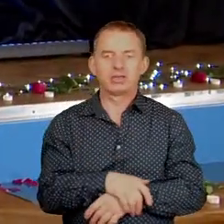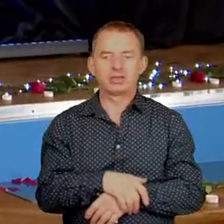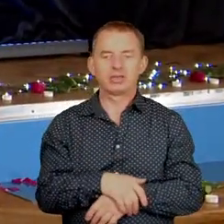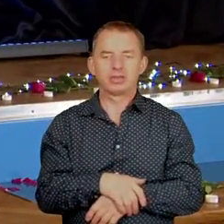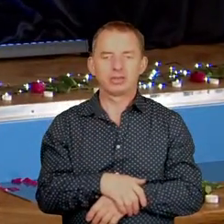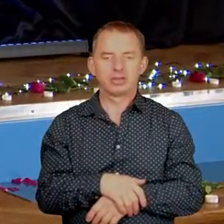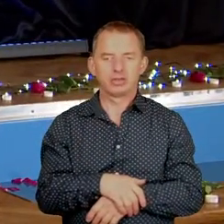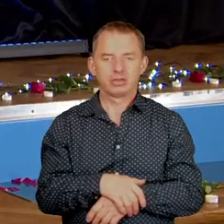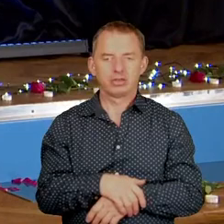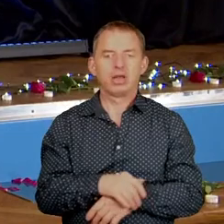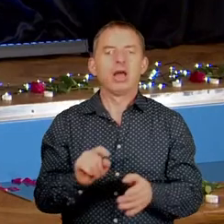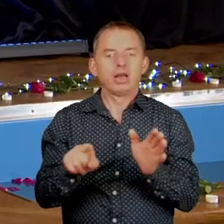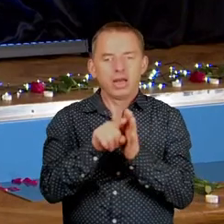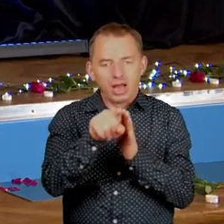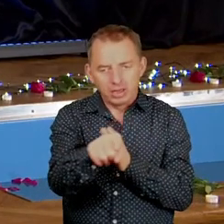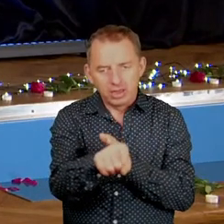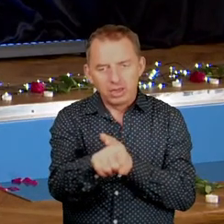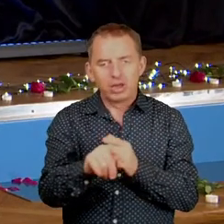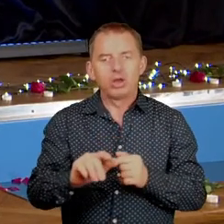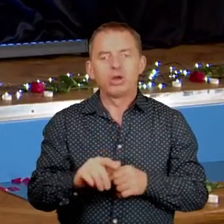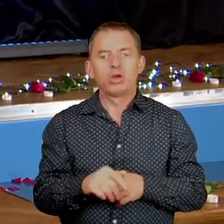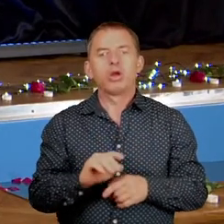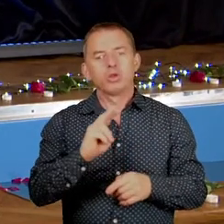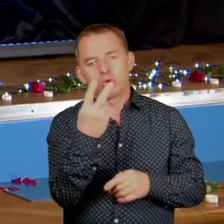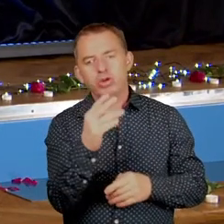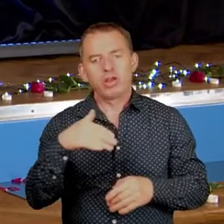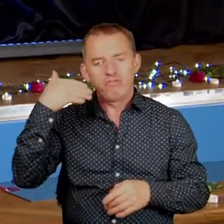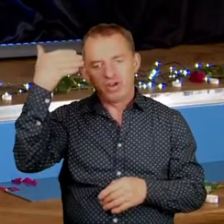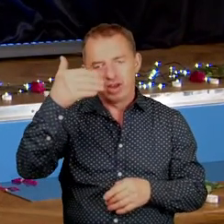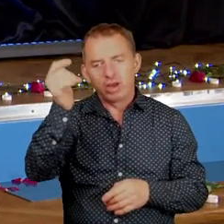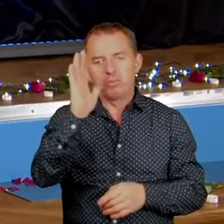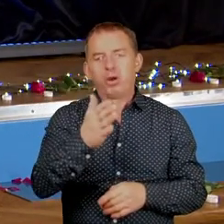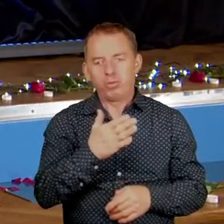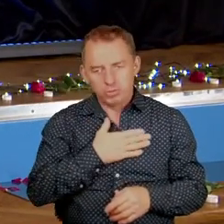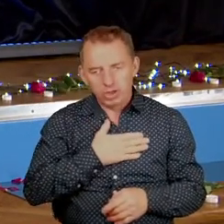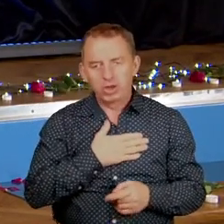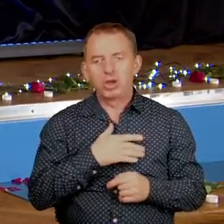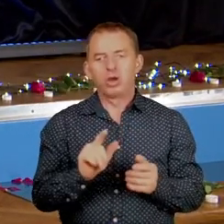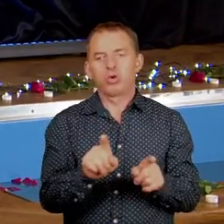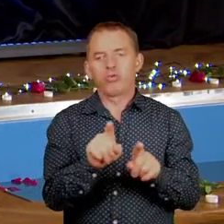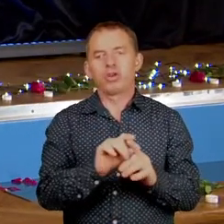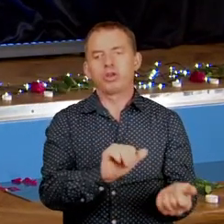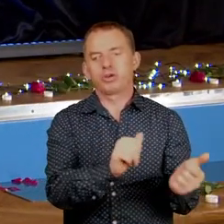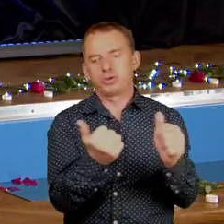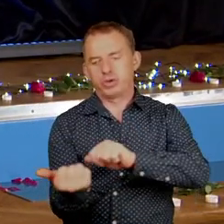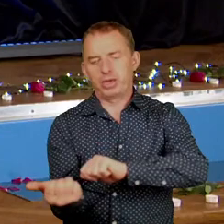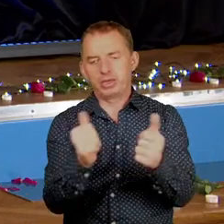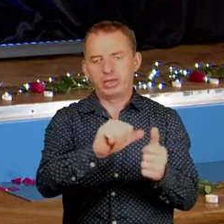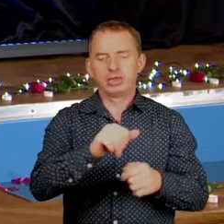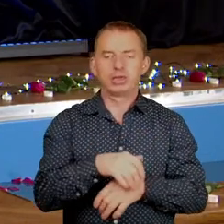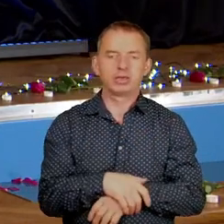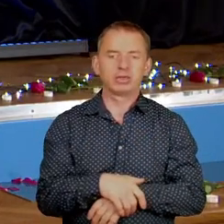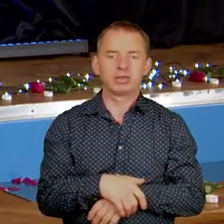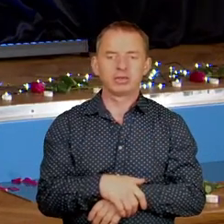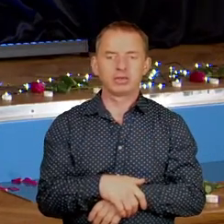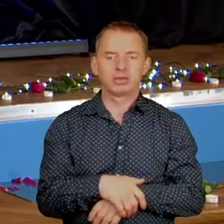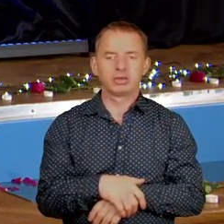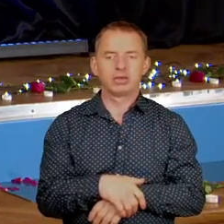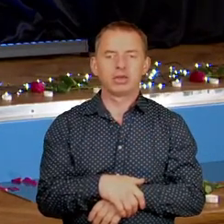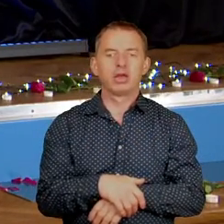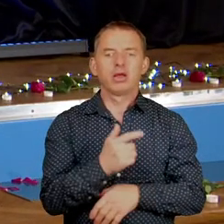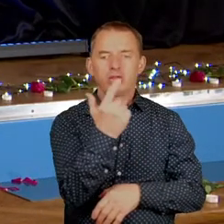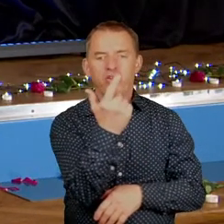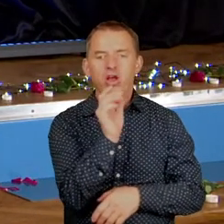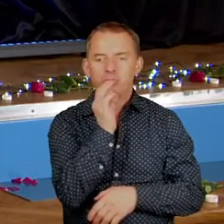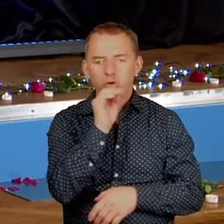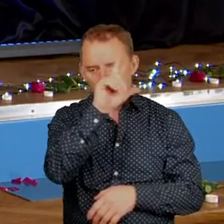have a baptism. Dlatego na drugim wykładzie będziemy mieli również chrzest. From two young people from Ukraine. Dwoje